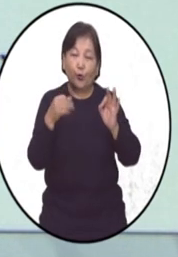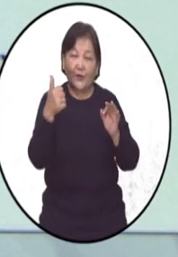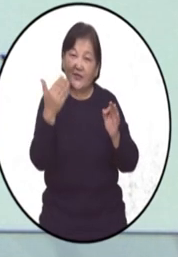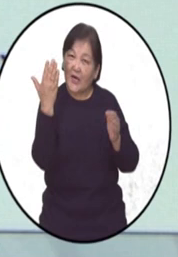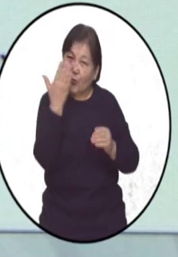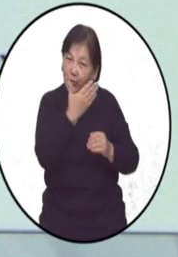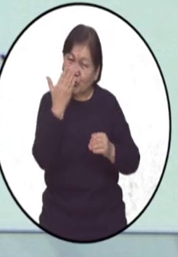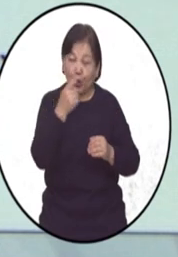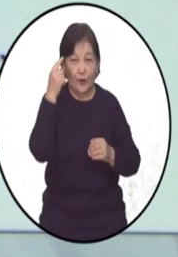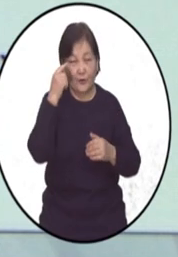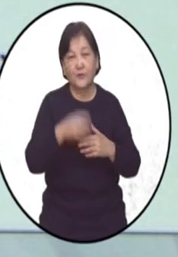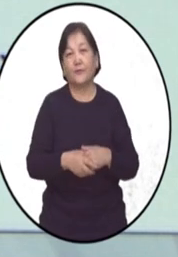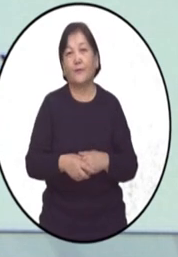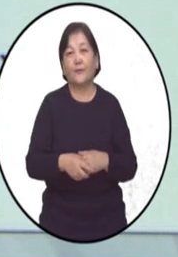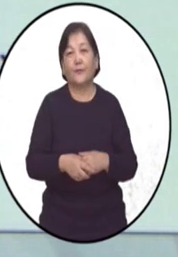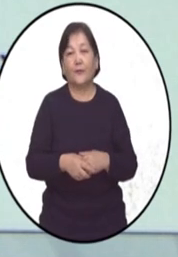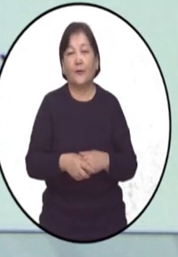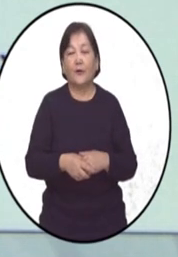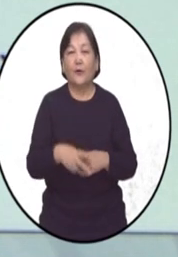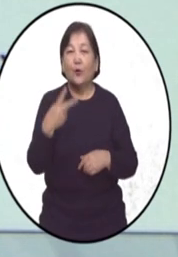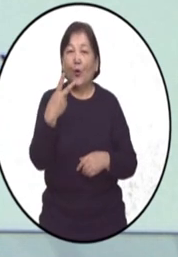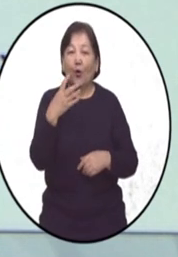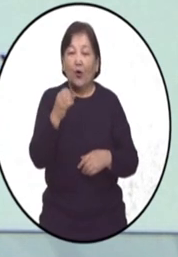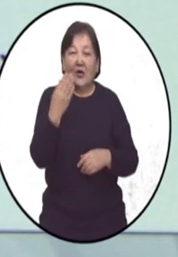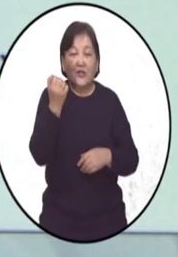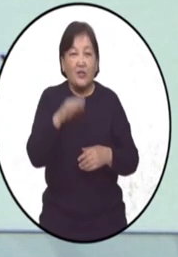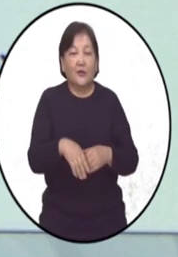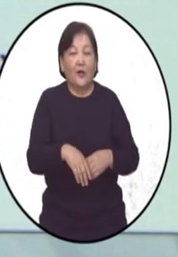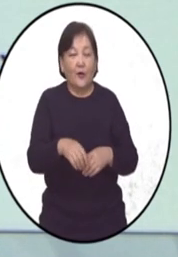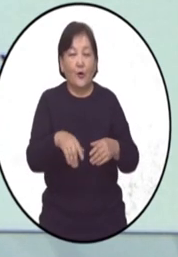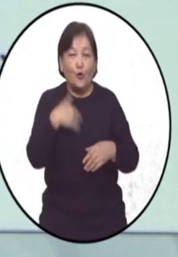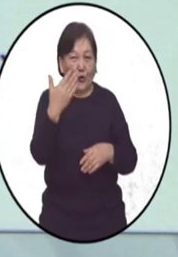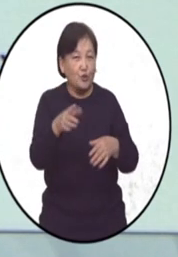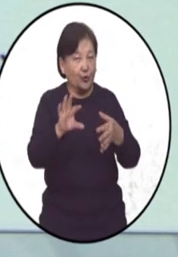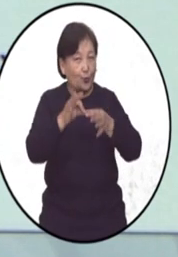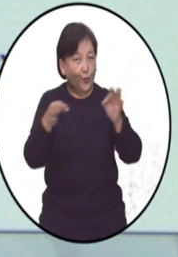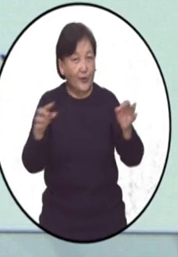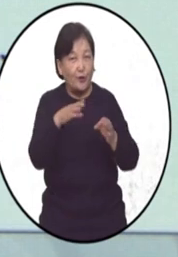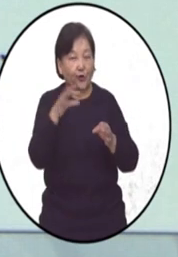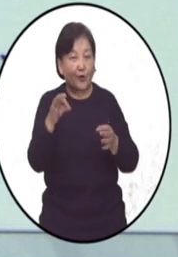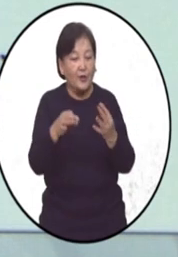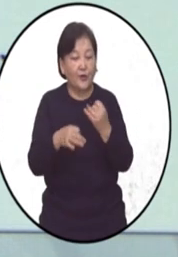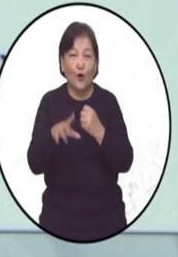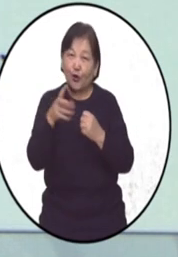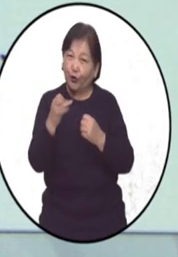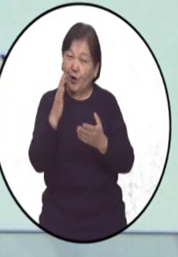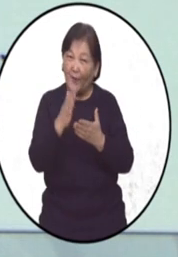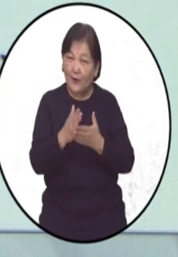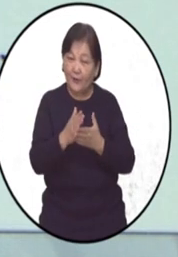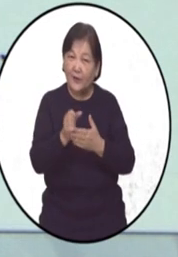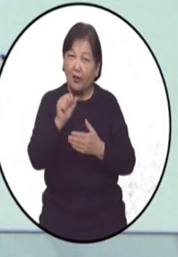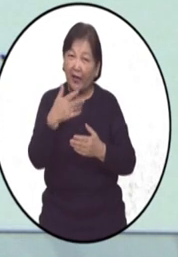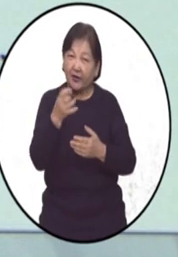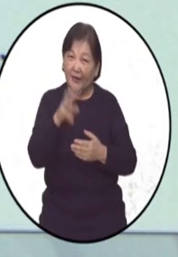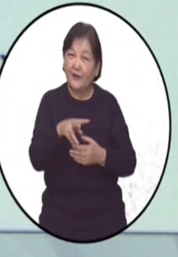гэсэн. За тэгэхээр энэ үе шатанд ямар зүйлийг хийх вөхөр өгсөн бүхэлдээ хичнээн оромтой болохыг тодорхойлох алгоритмыг зохиох